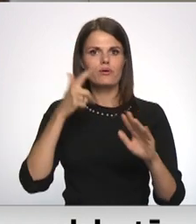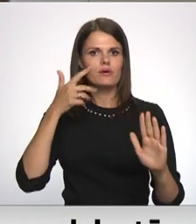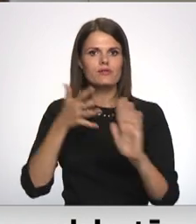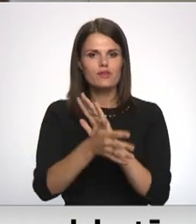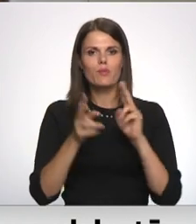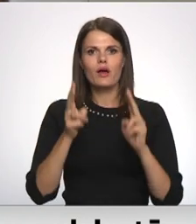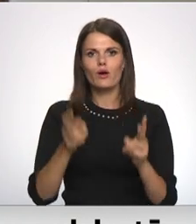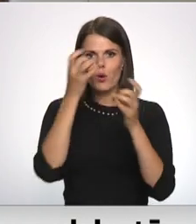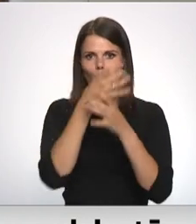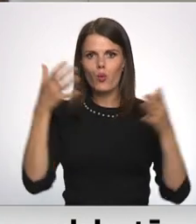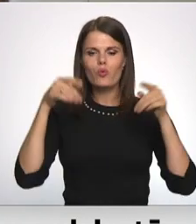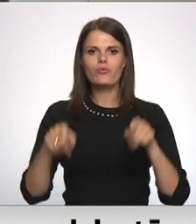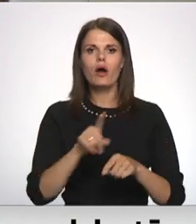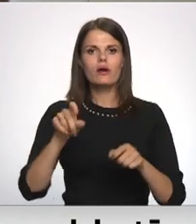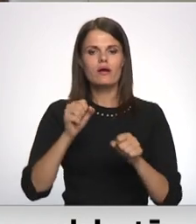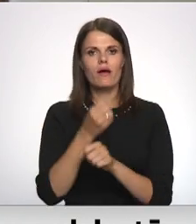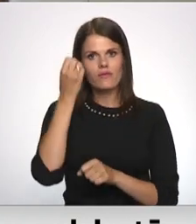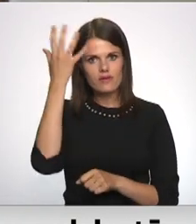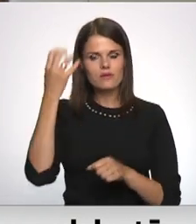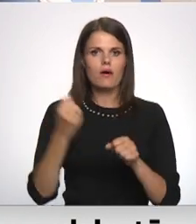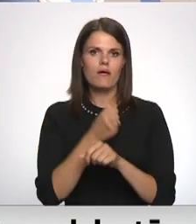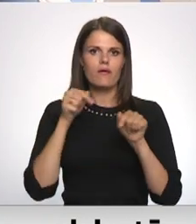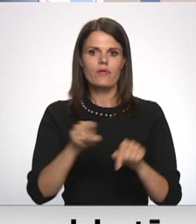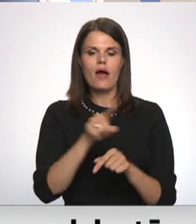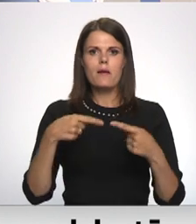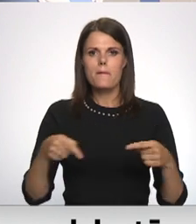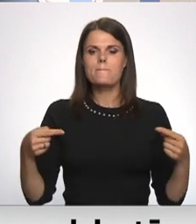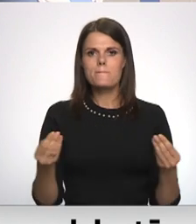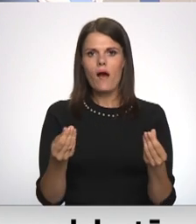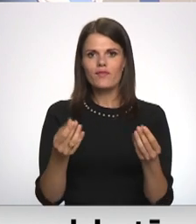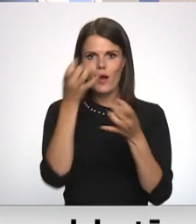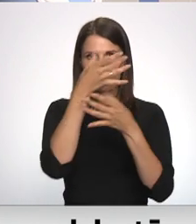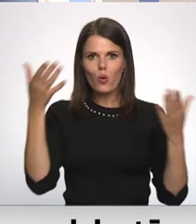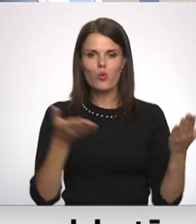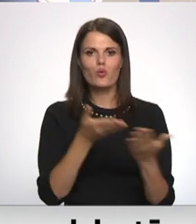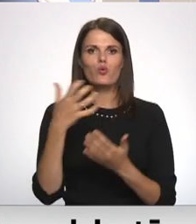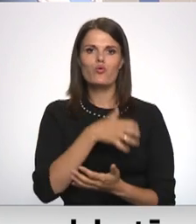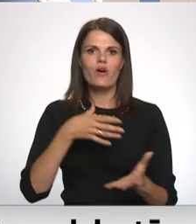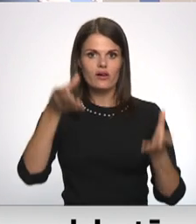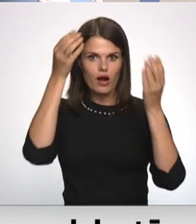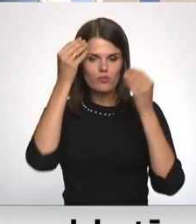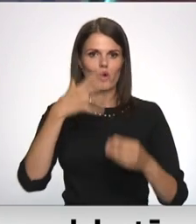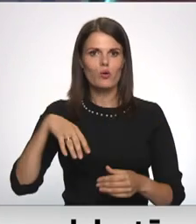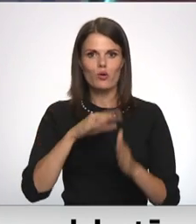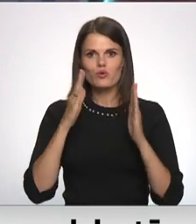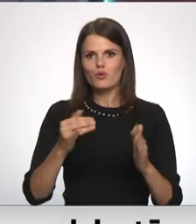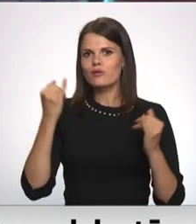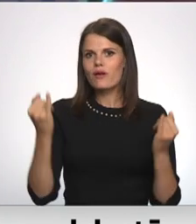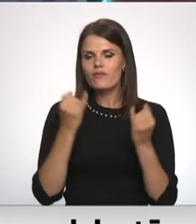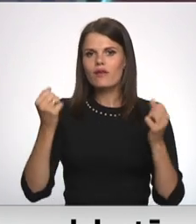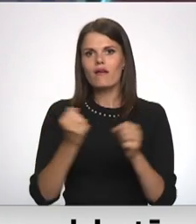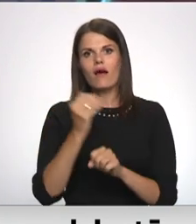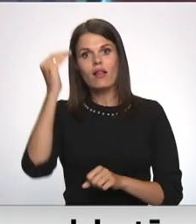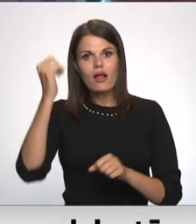ka kultūra tā ir gan izglītība, gan tā ir šī materiālā kultūra, kur ir jāapgūst. Un mums būs, kā saka, interesanti gan lieliem,